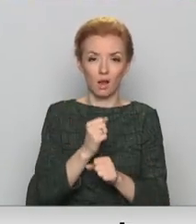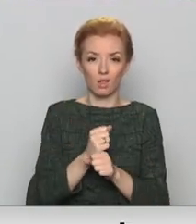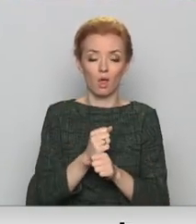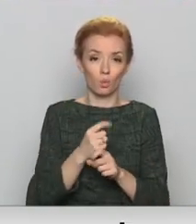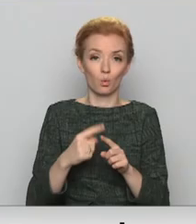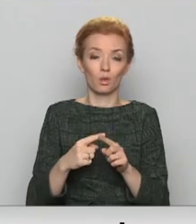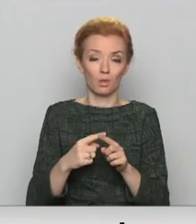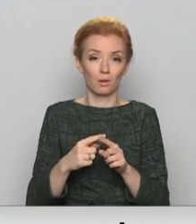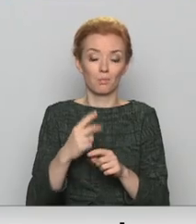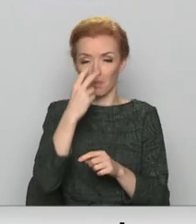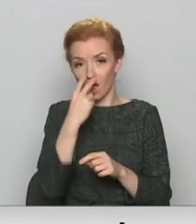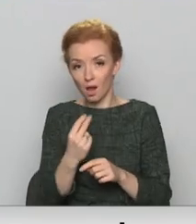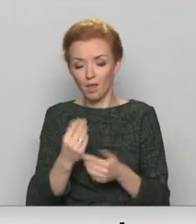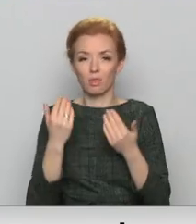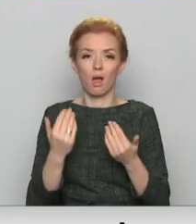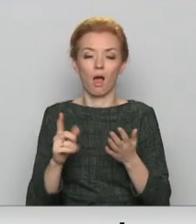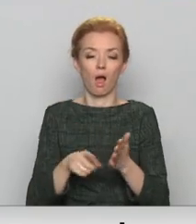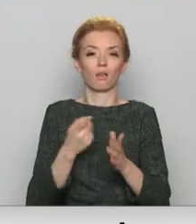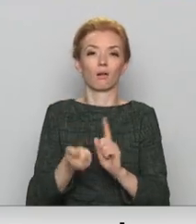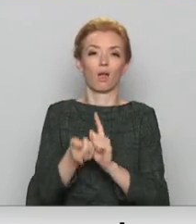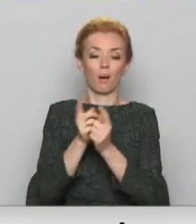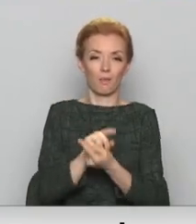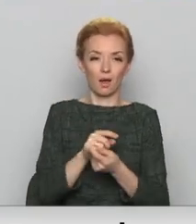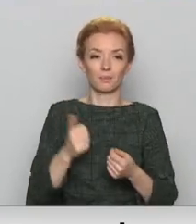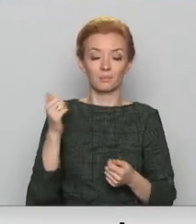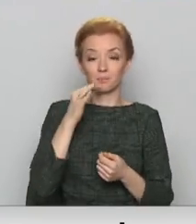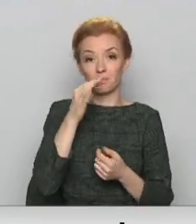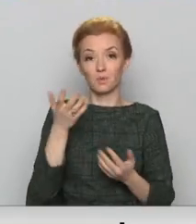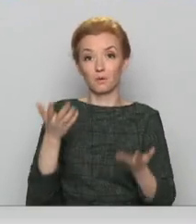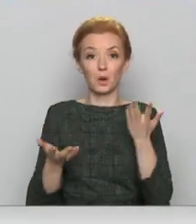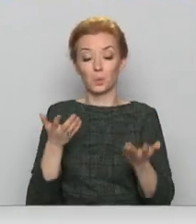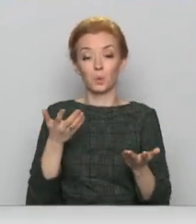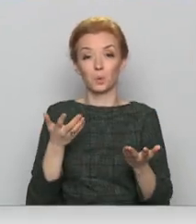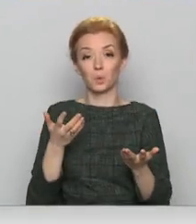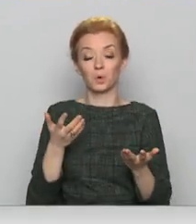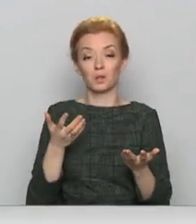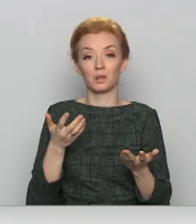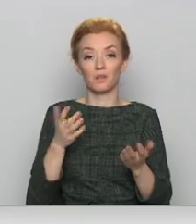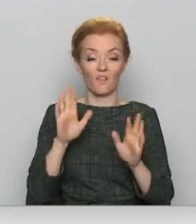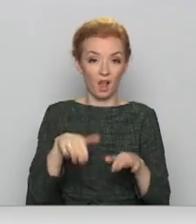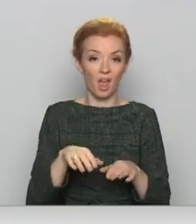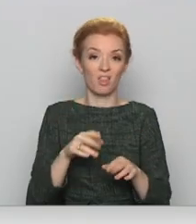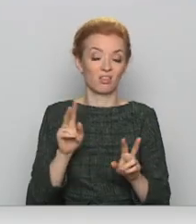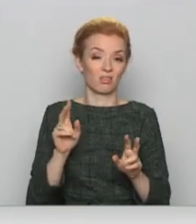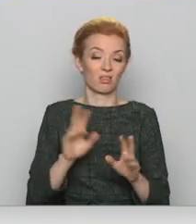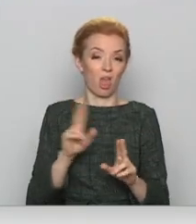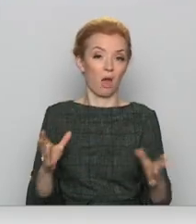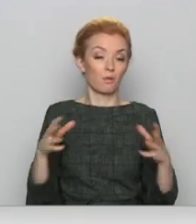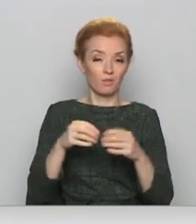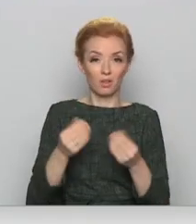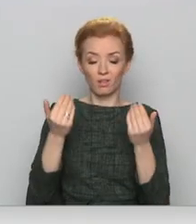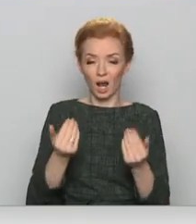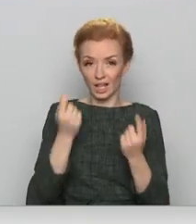tā. Tagad atkal vajag ko to mainīt. Pieļauju varbūt manas domas, ka varēja arī nebūt, jo tagad visa tā informācija